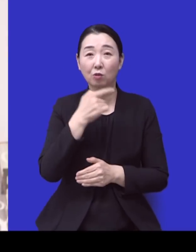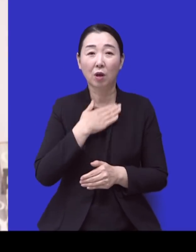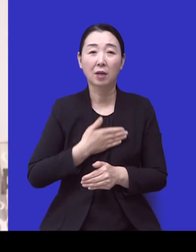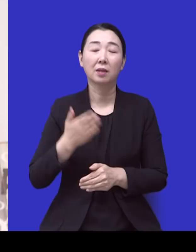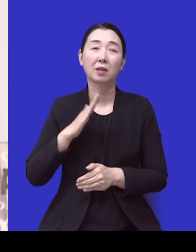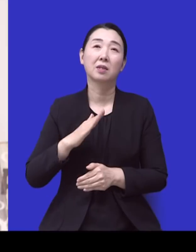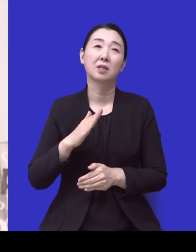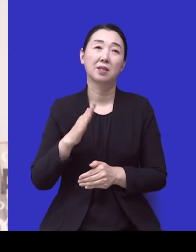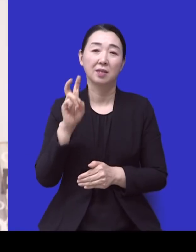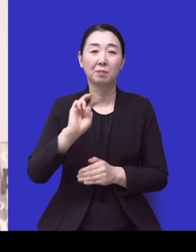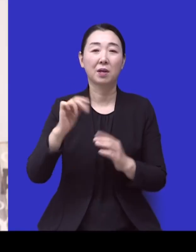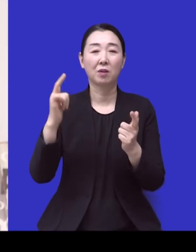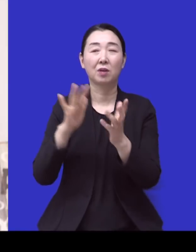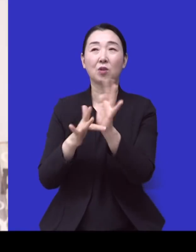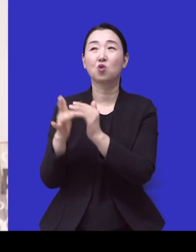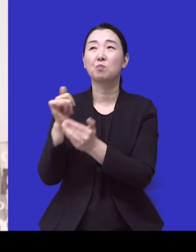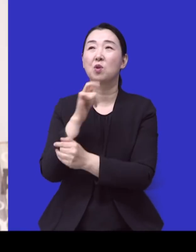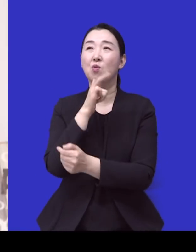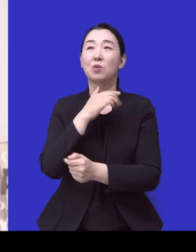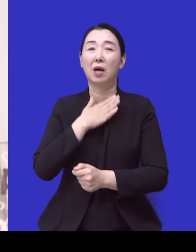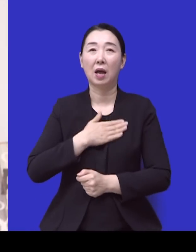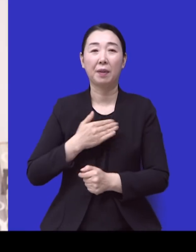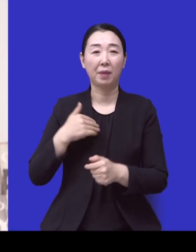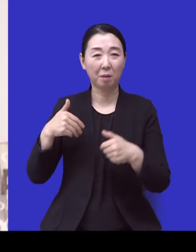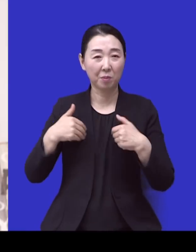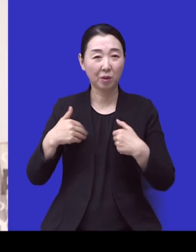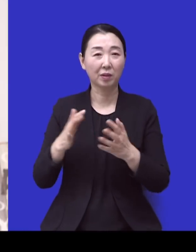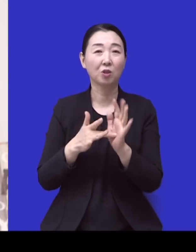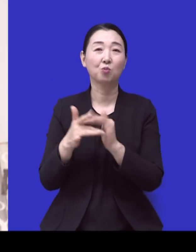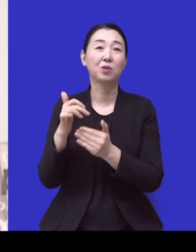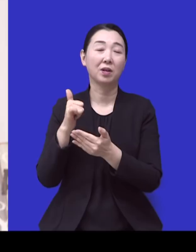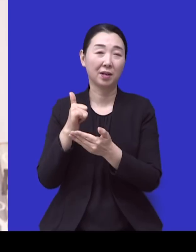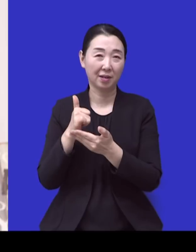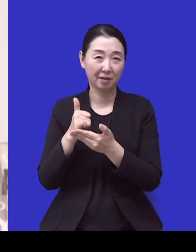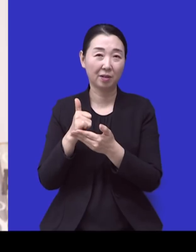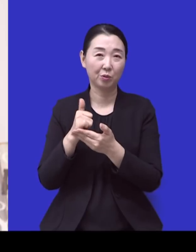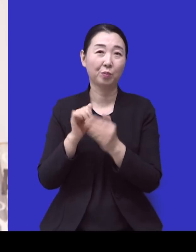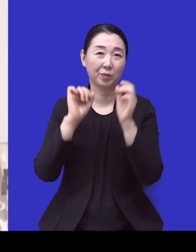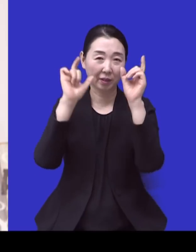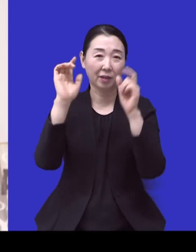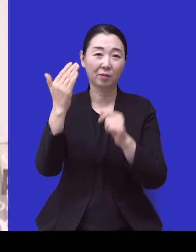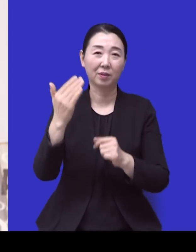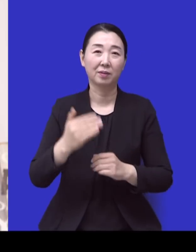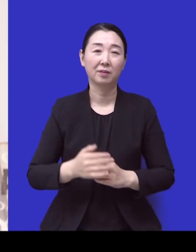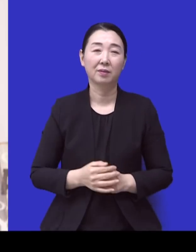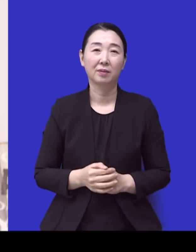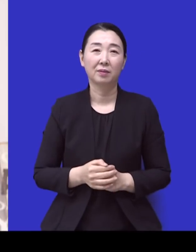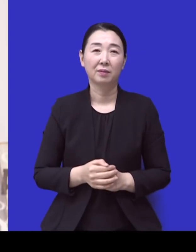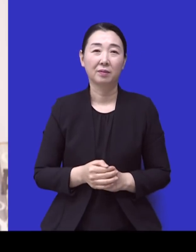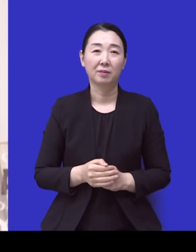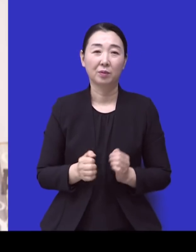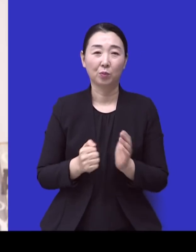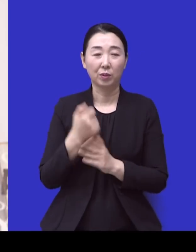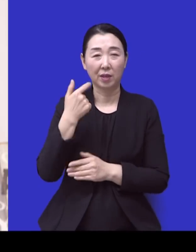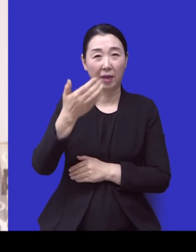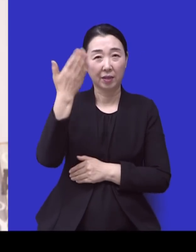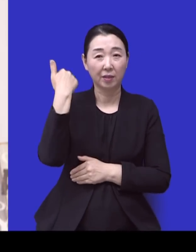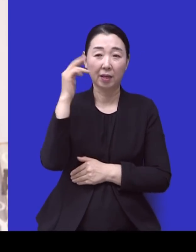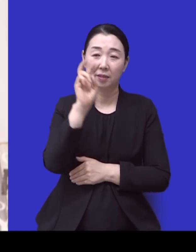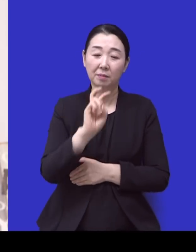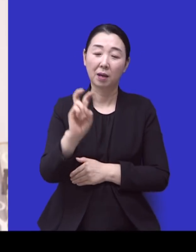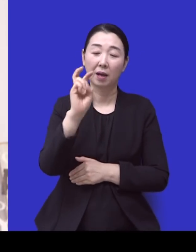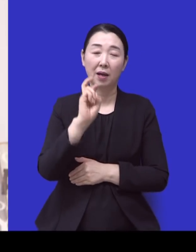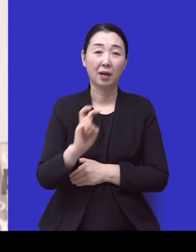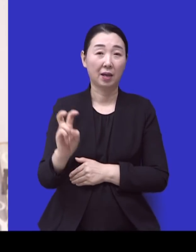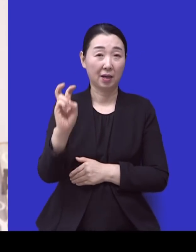음악이 아니라 예수님이었구나. 내가 필요했던 건 예수님이었구나 이런 걸 좀 깨닫게 되면서 그 예전에는 음악을